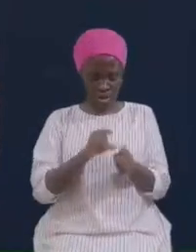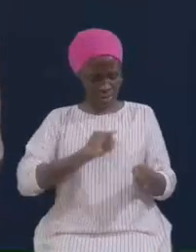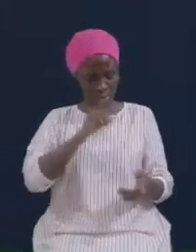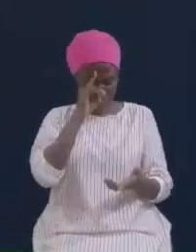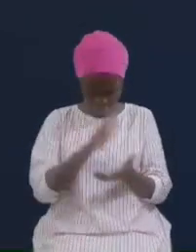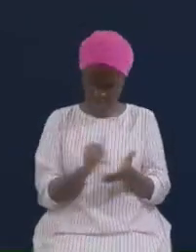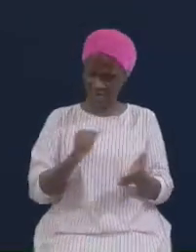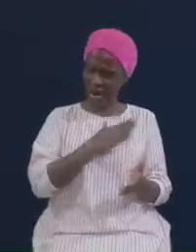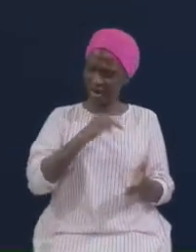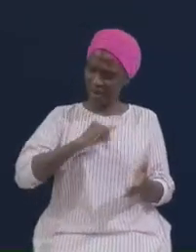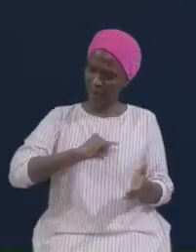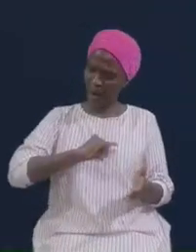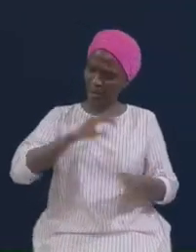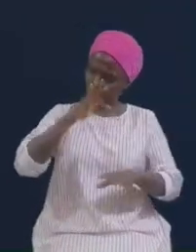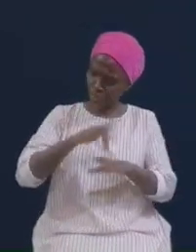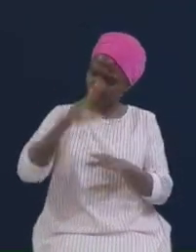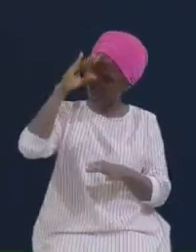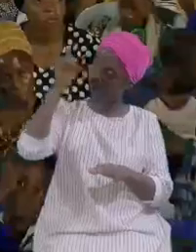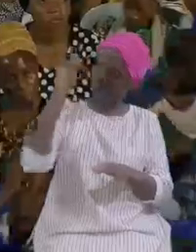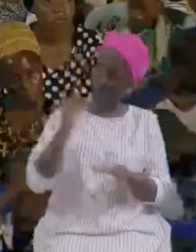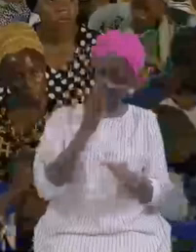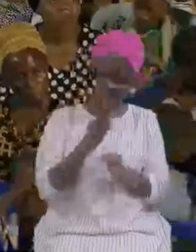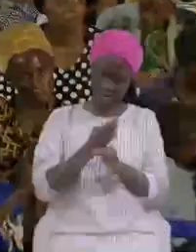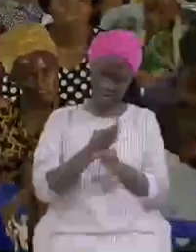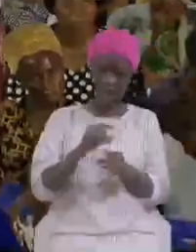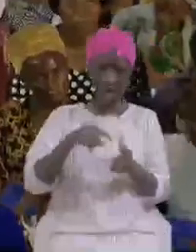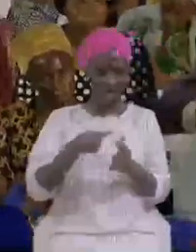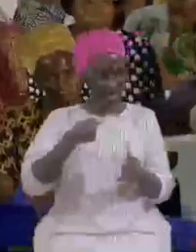le touche par la foi, je serai guéri.